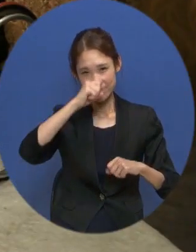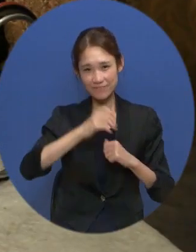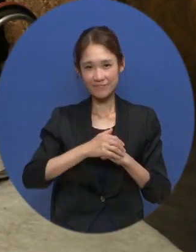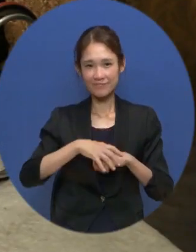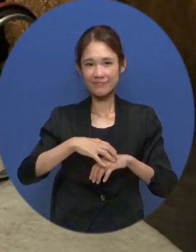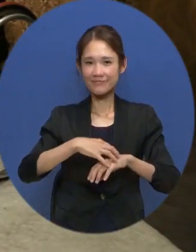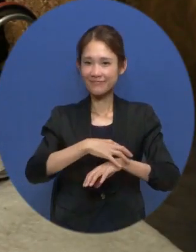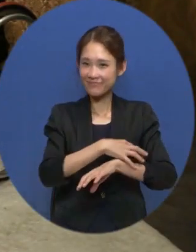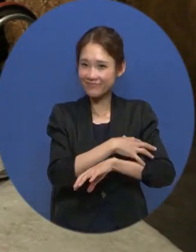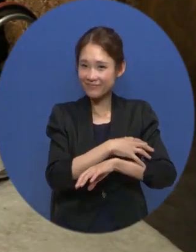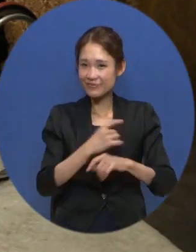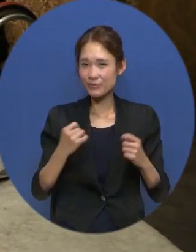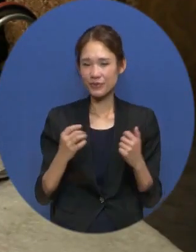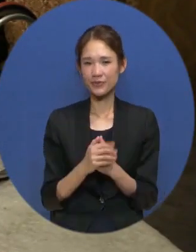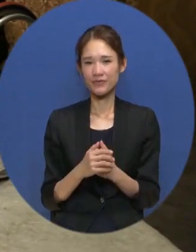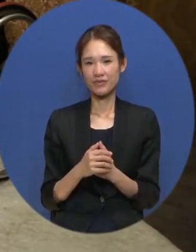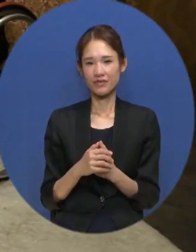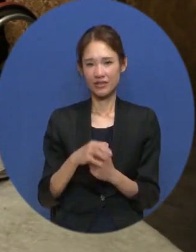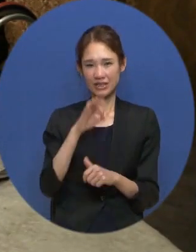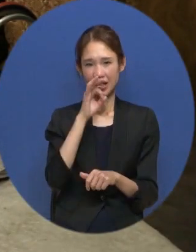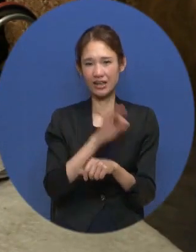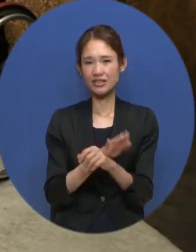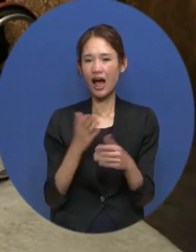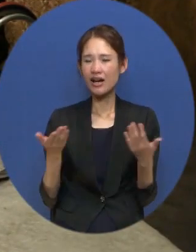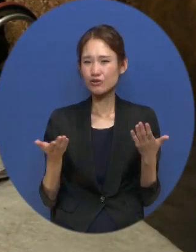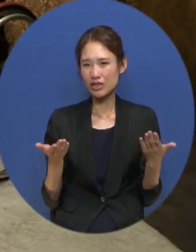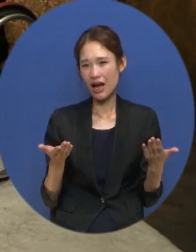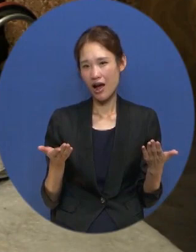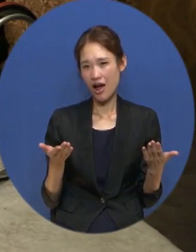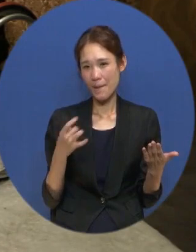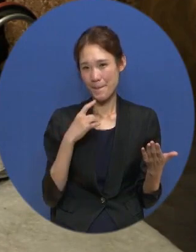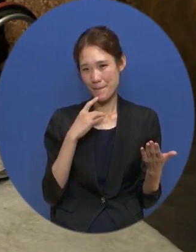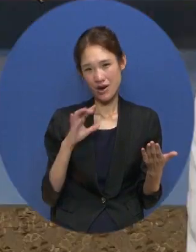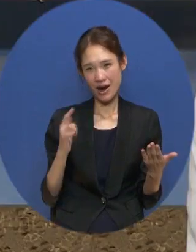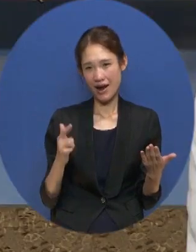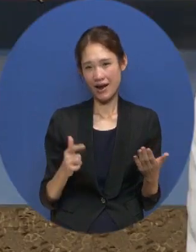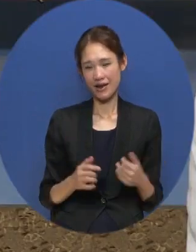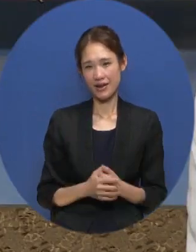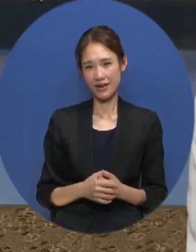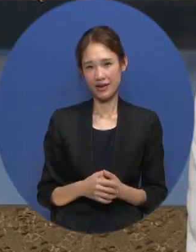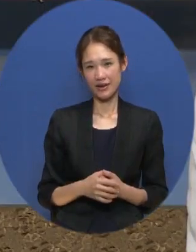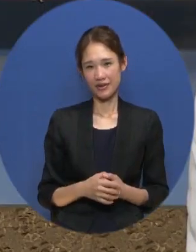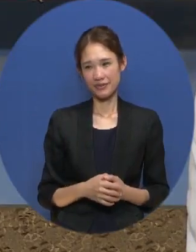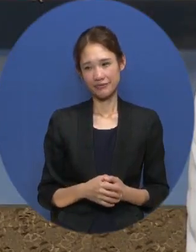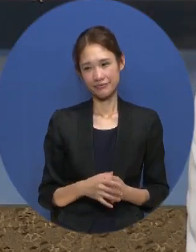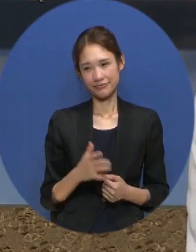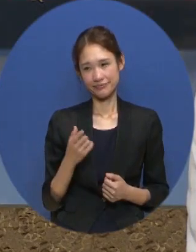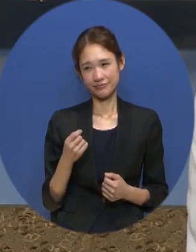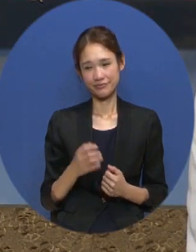막 돋았어요. 네. 단순히 이게 잡이 아니구나. 그냥 예. 이거는